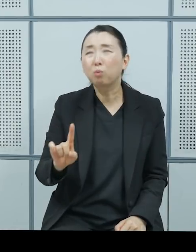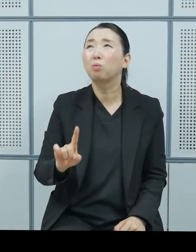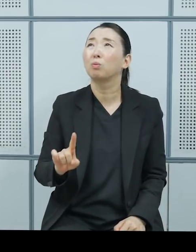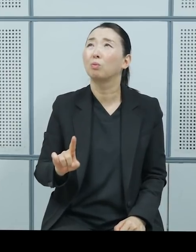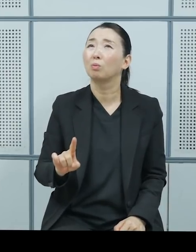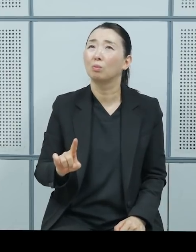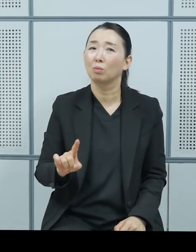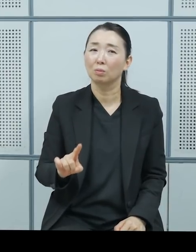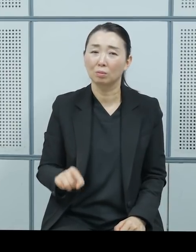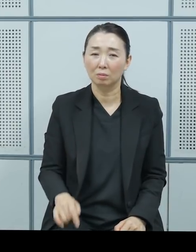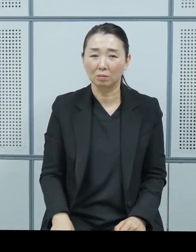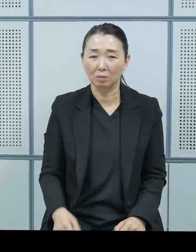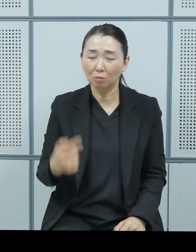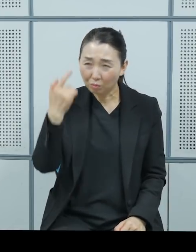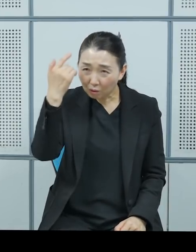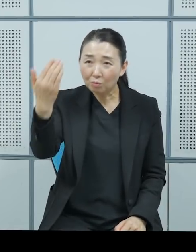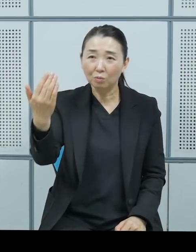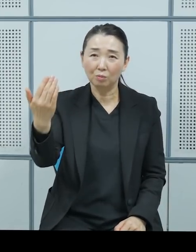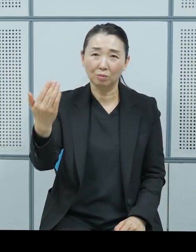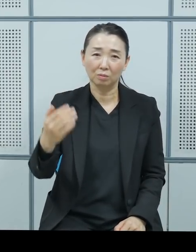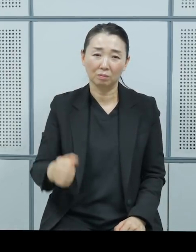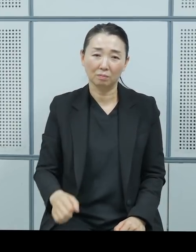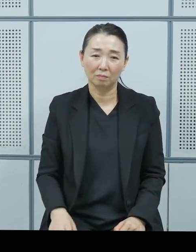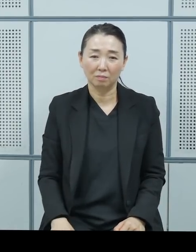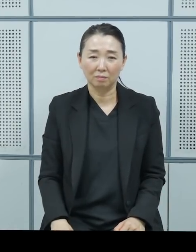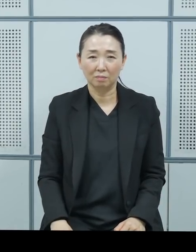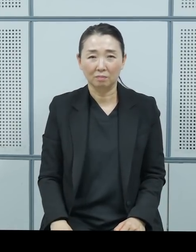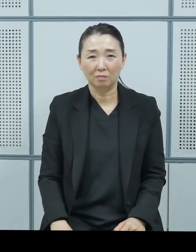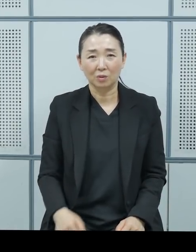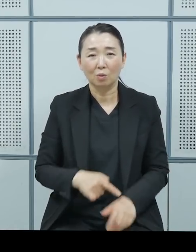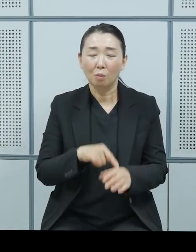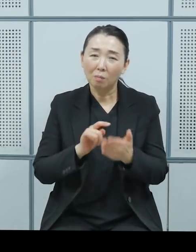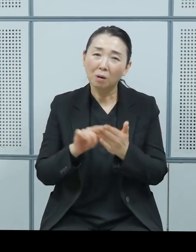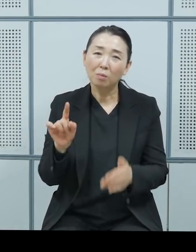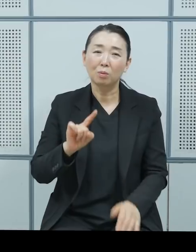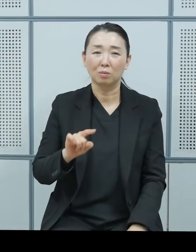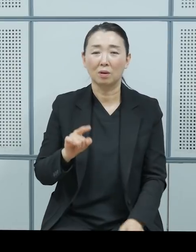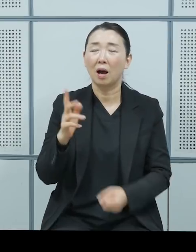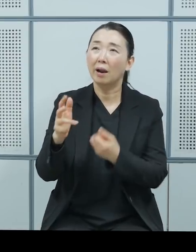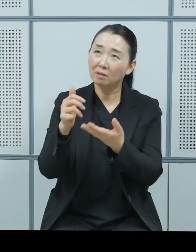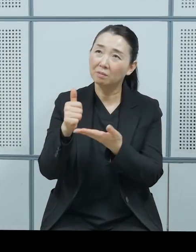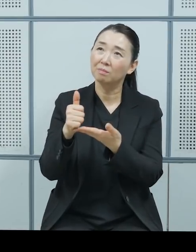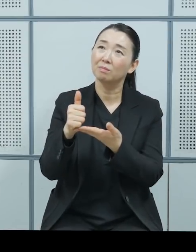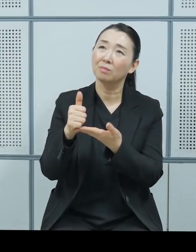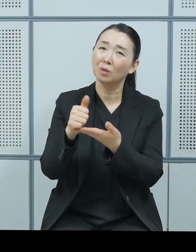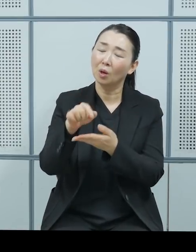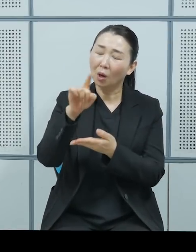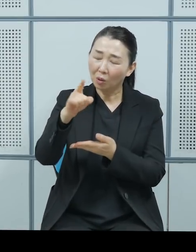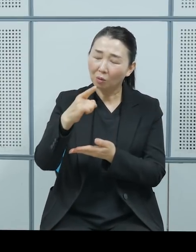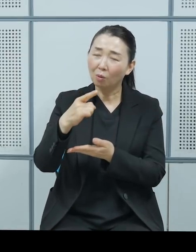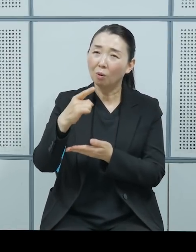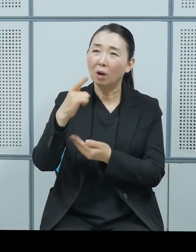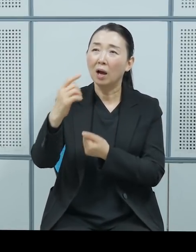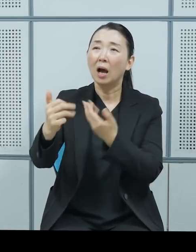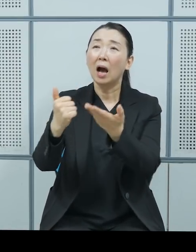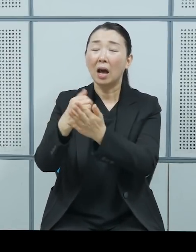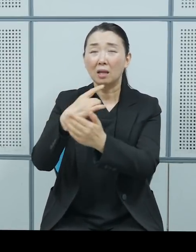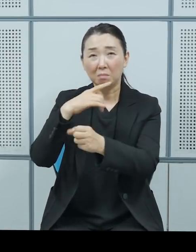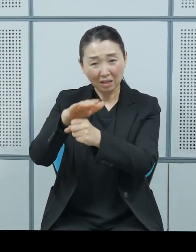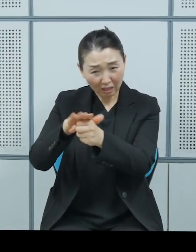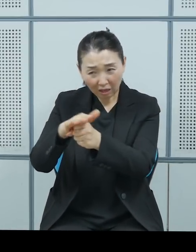이제 질문을 하자마자 곧바로 마음속에 하나님이 네. 저한테 너 나만 사랑해 이러는